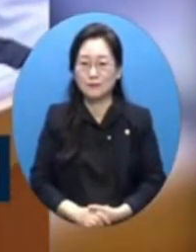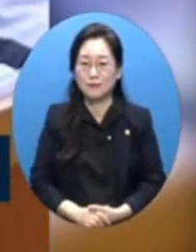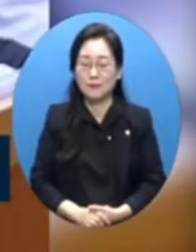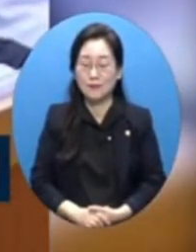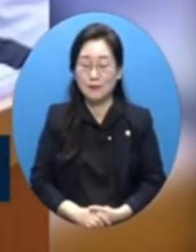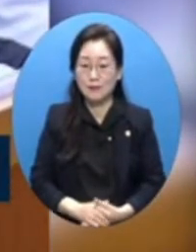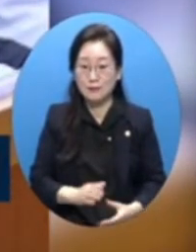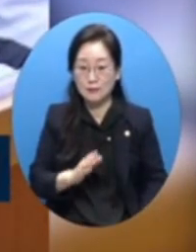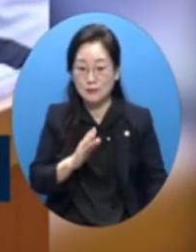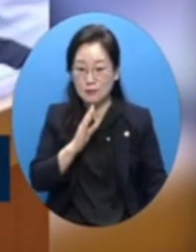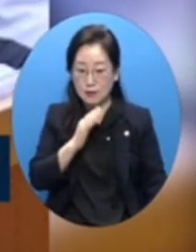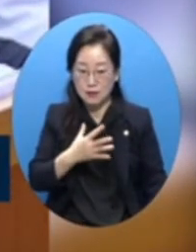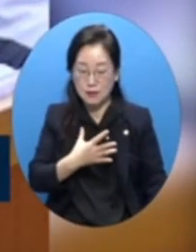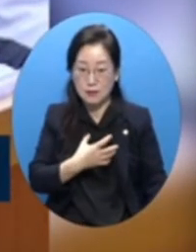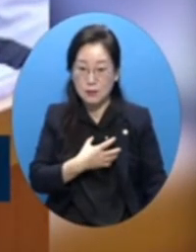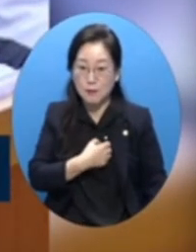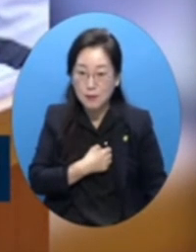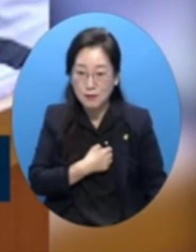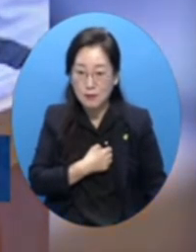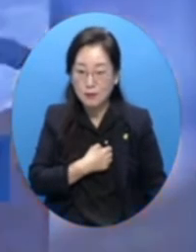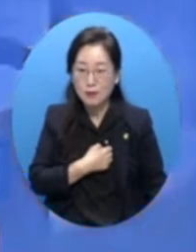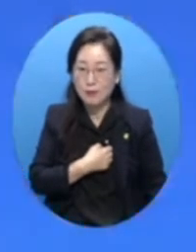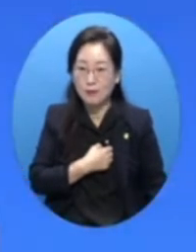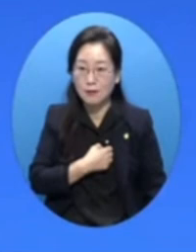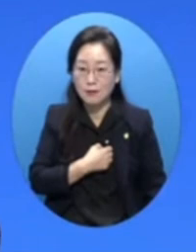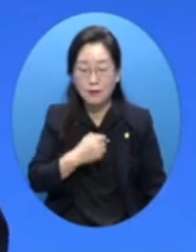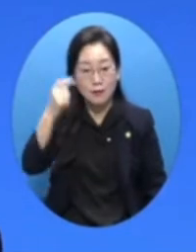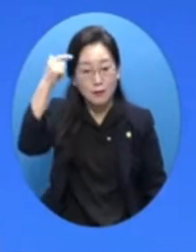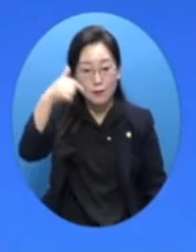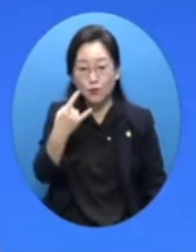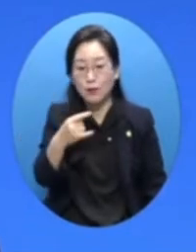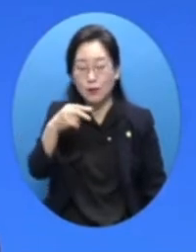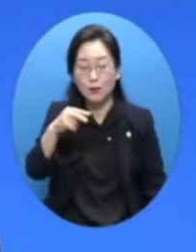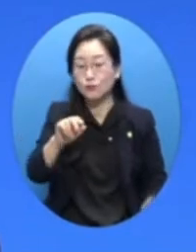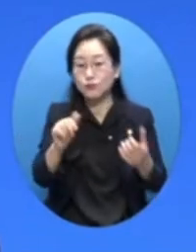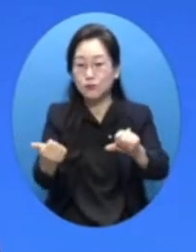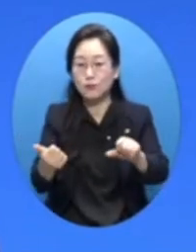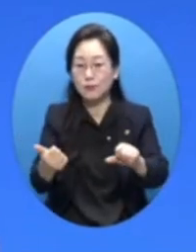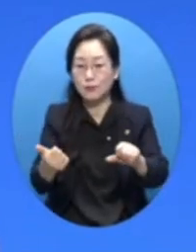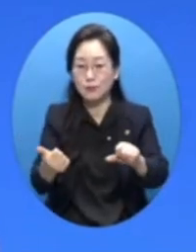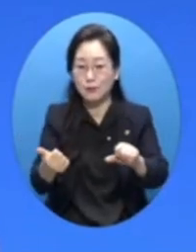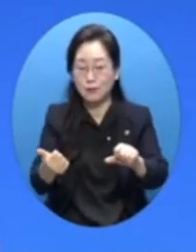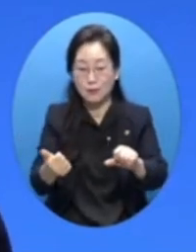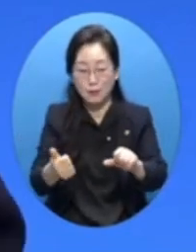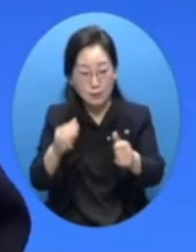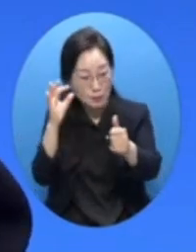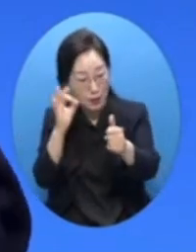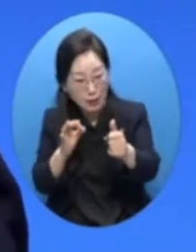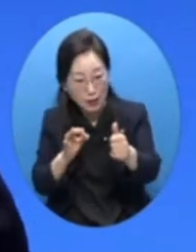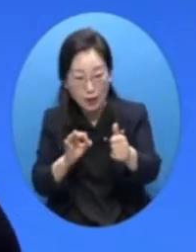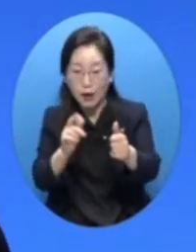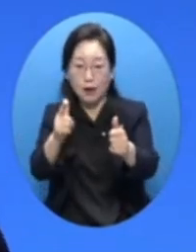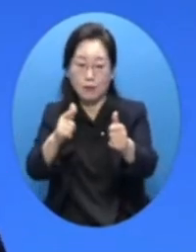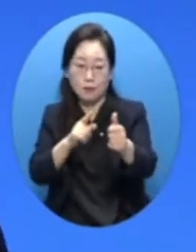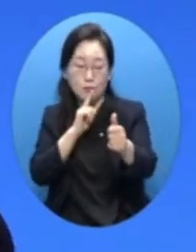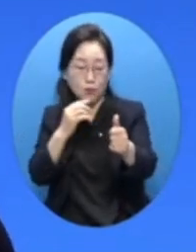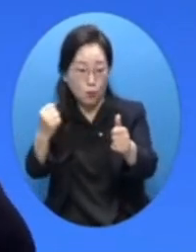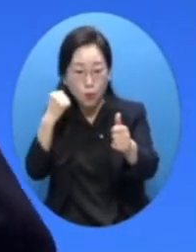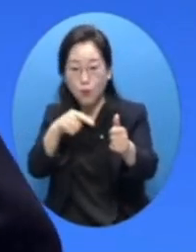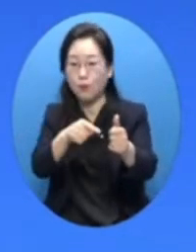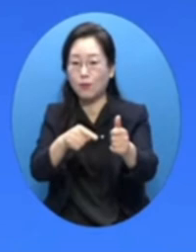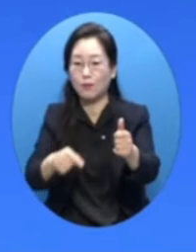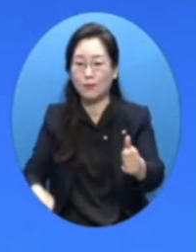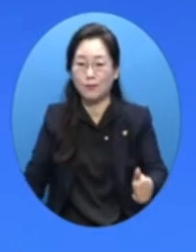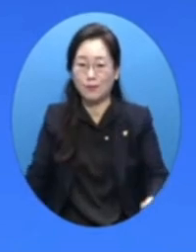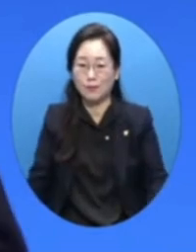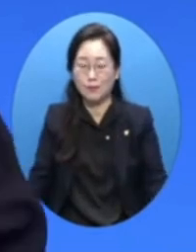전혀 심장마비로 식물인간이 됐다는 그런 것을 발견할 수가 없을 정도로 완전히 회복돼갖고 건강한